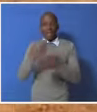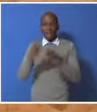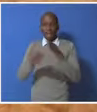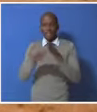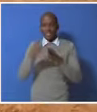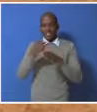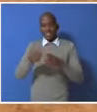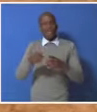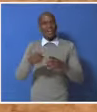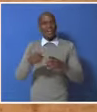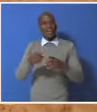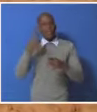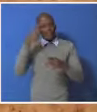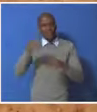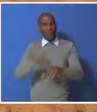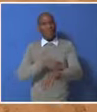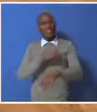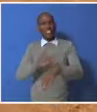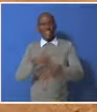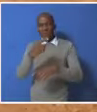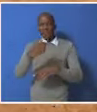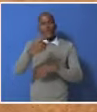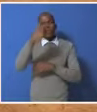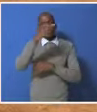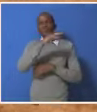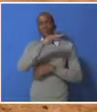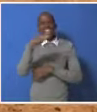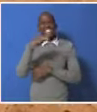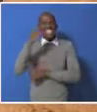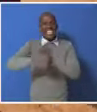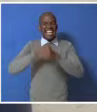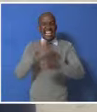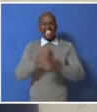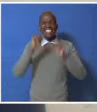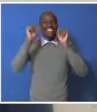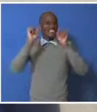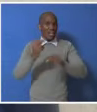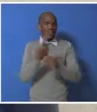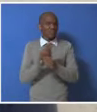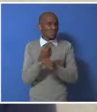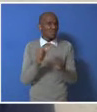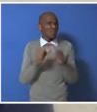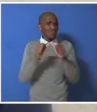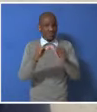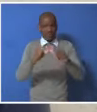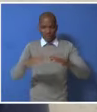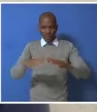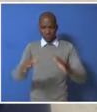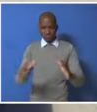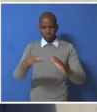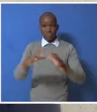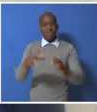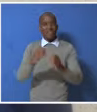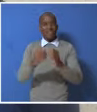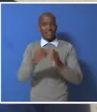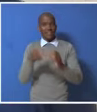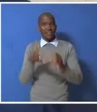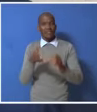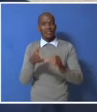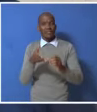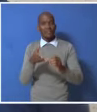lo leele go eta dingwaga tse di 20 one a underground fixed dome